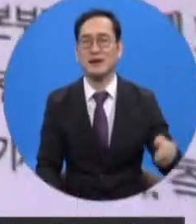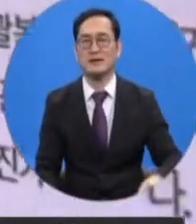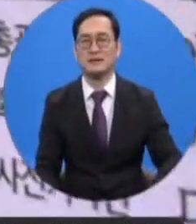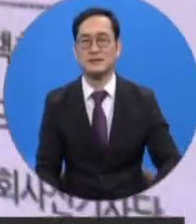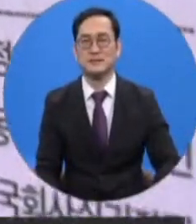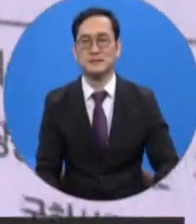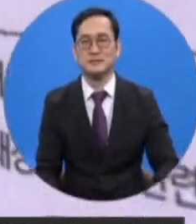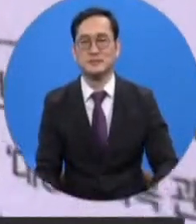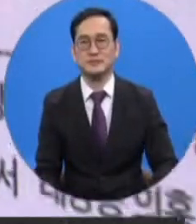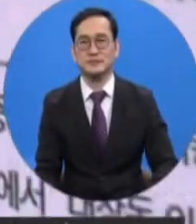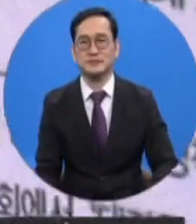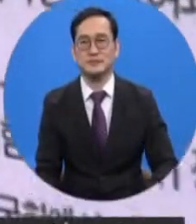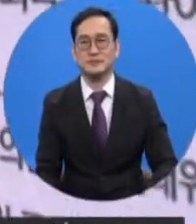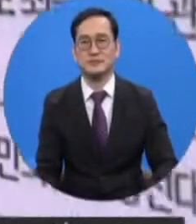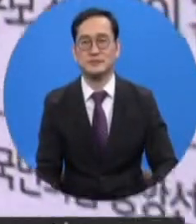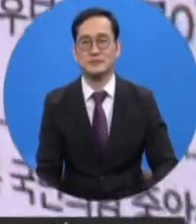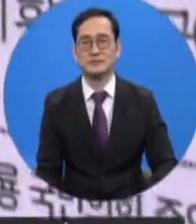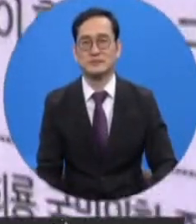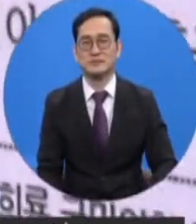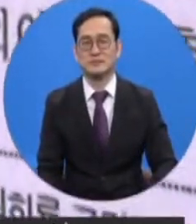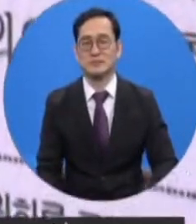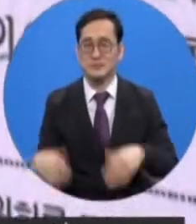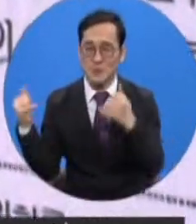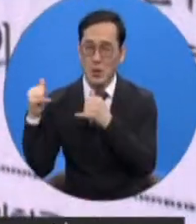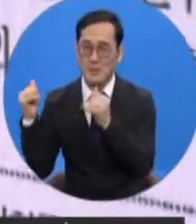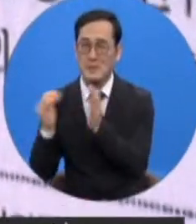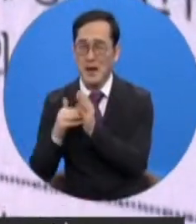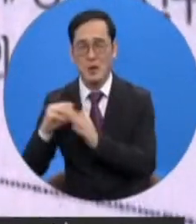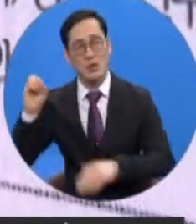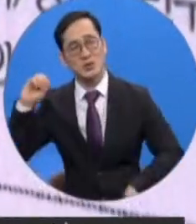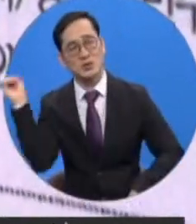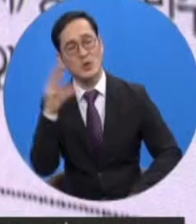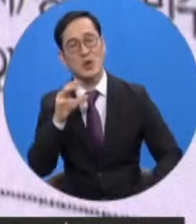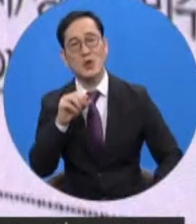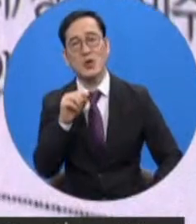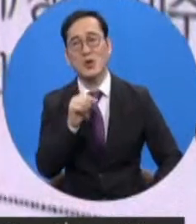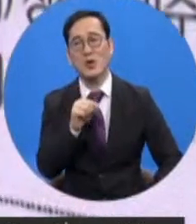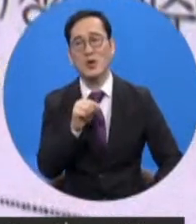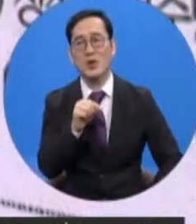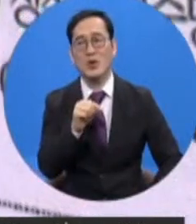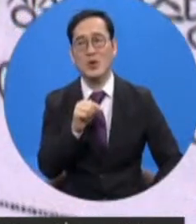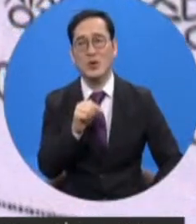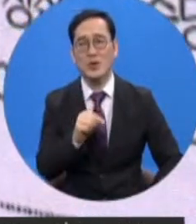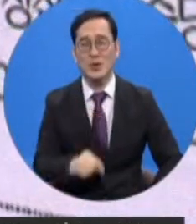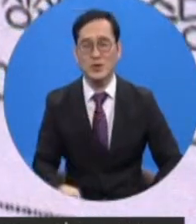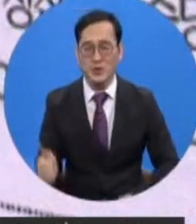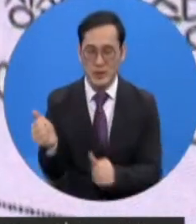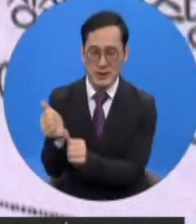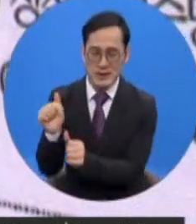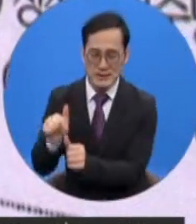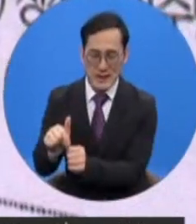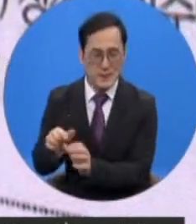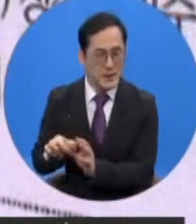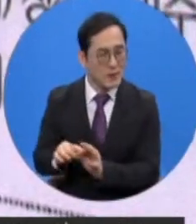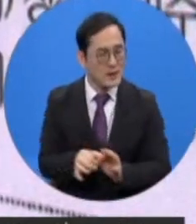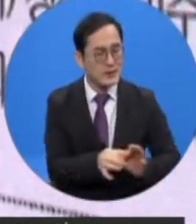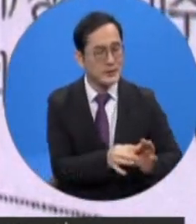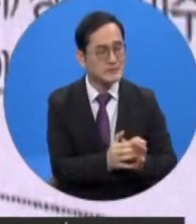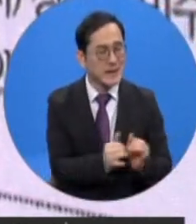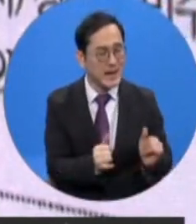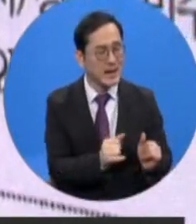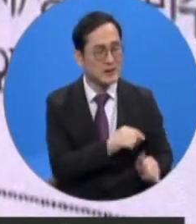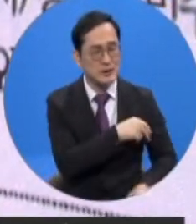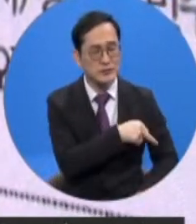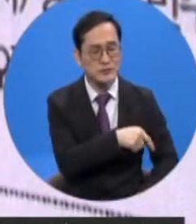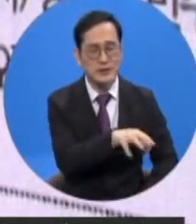후보의 측근과 통화하고 유동규가 던진 폰을 그 측근의 지인이 주워갔다라는 이야기인데 이거